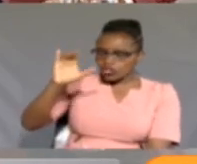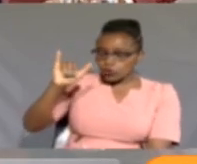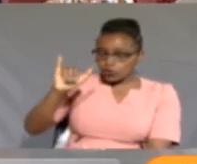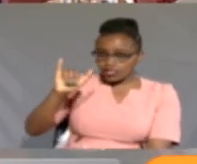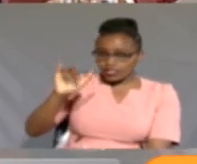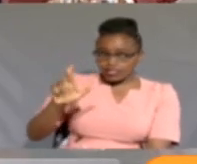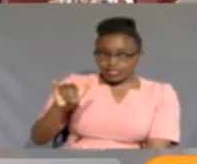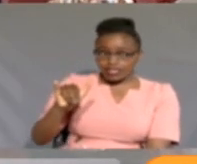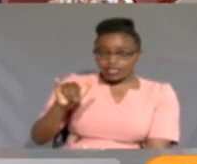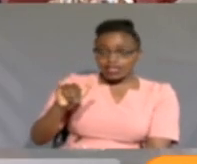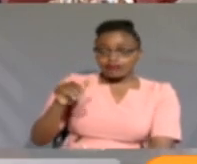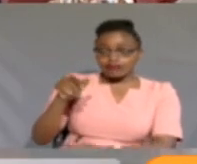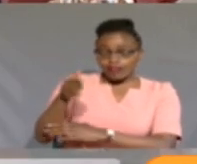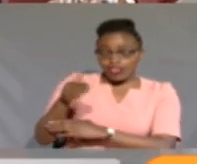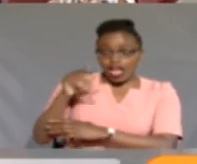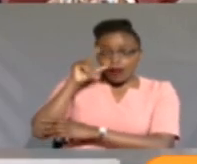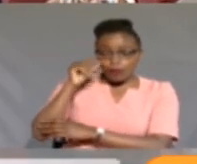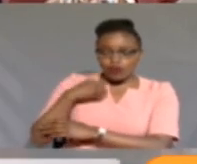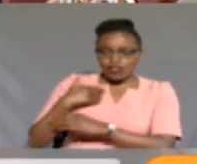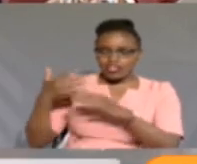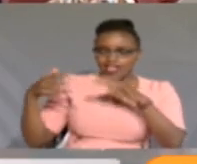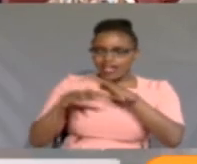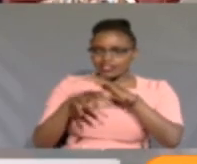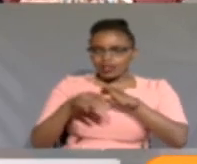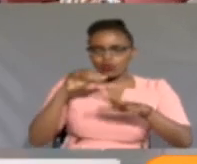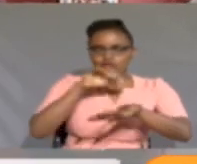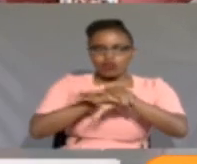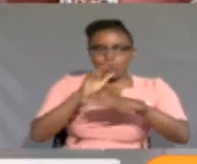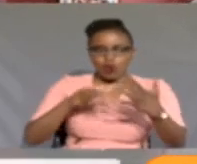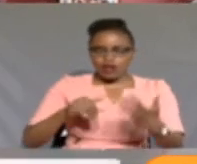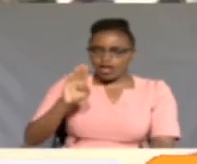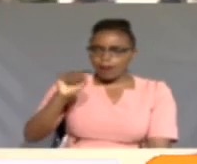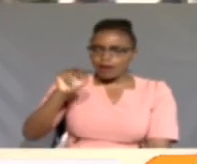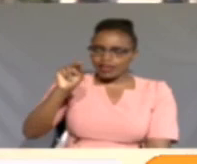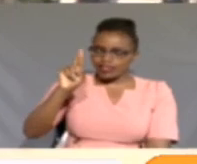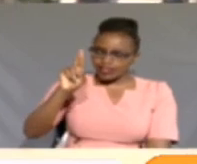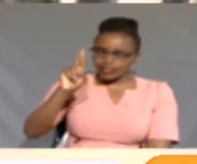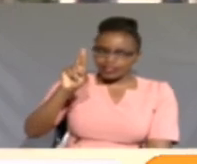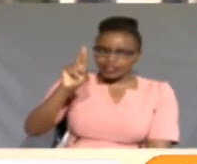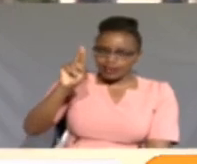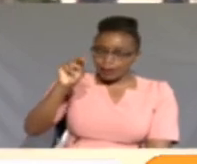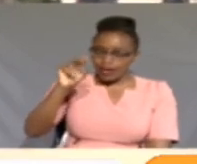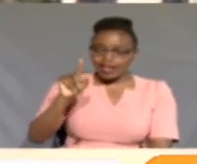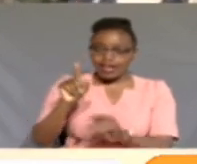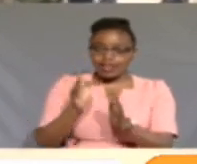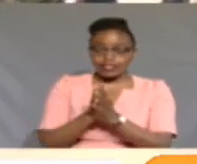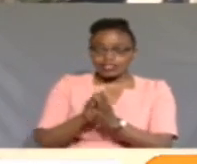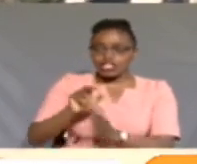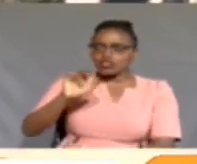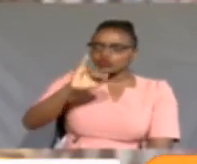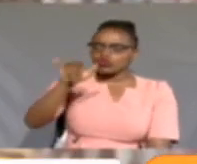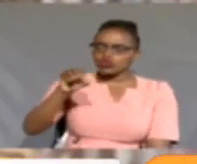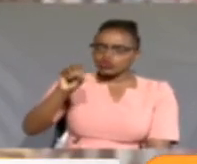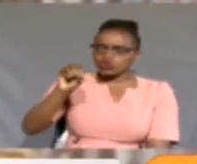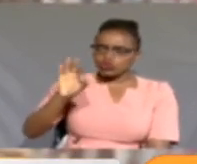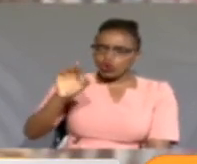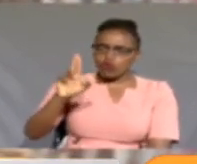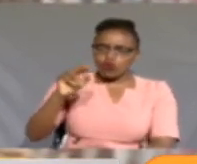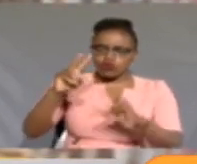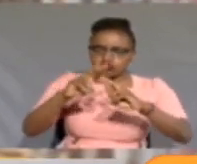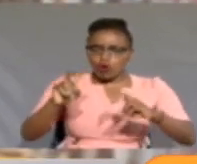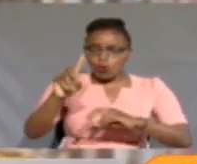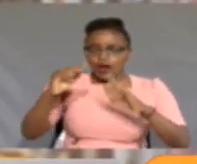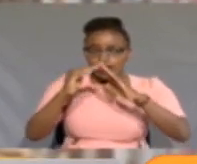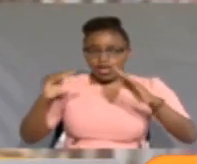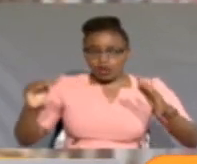Mjini Mombasa, magunia hayo yalinaswa katika mtaa wa mabanda wa Bangladesh, eneo bunge la Jomvu, kufuatia msako uliofanywa kwenye nyumba